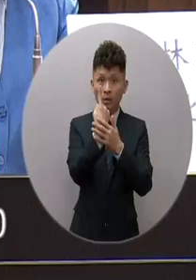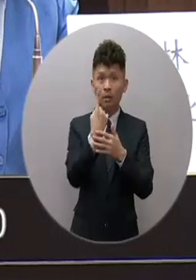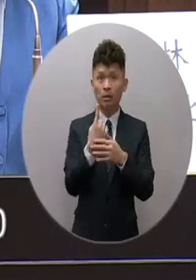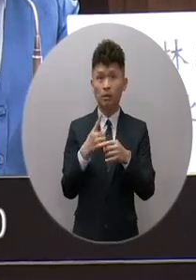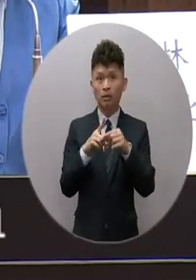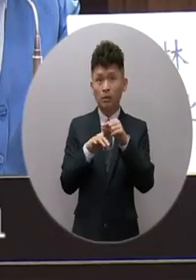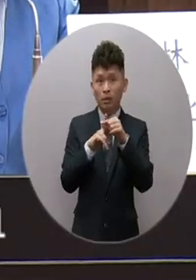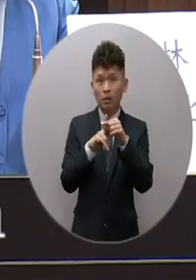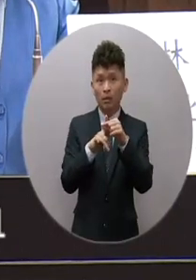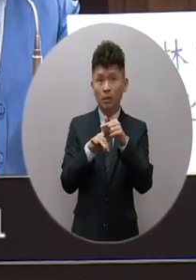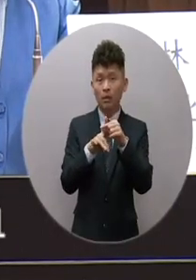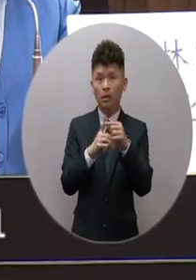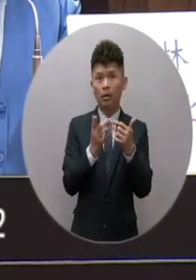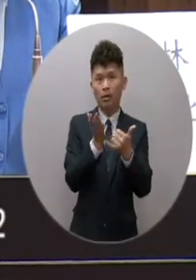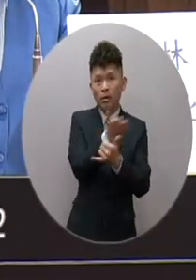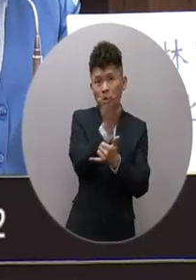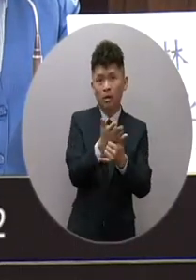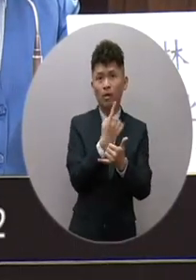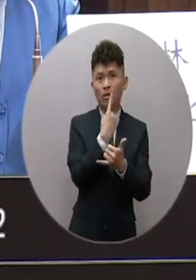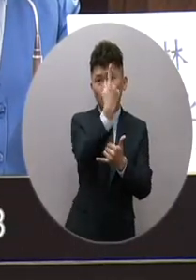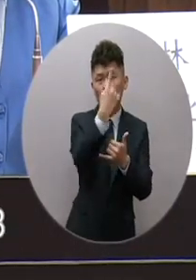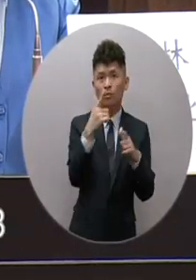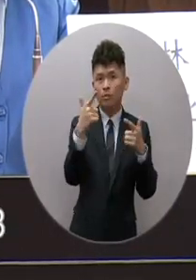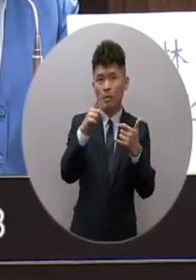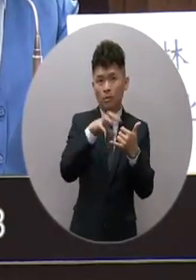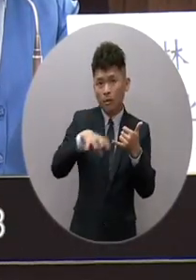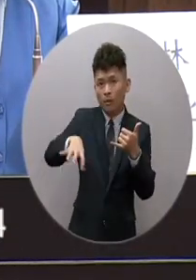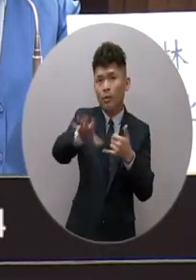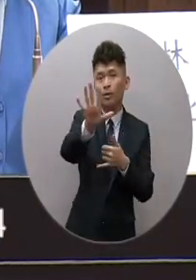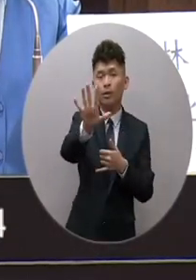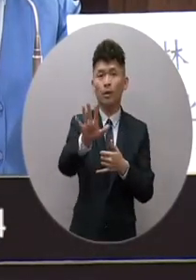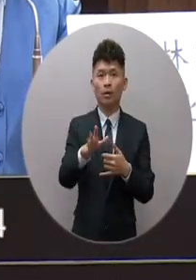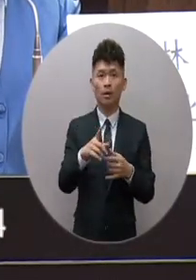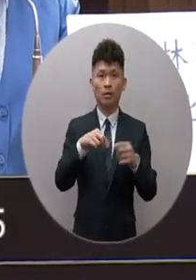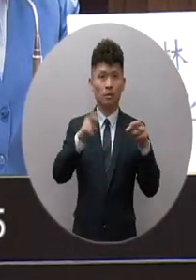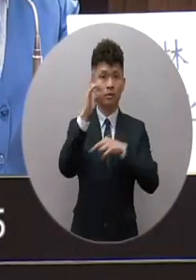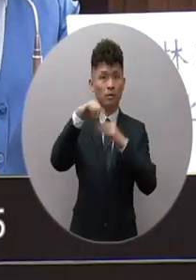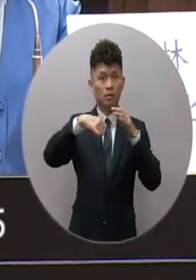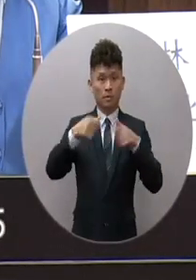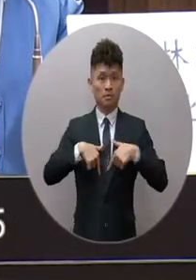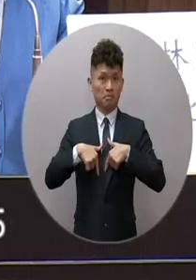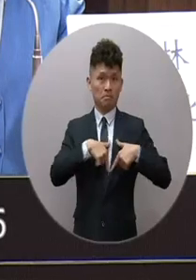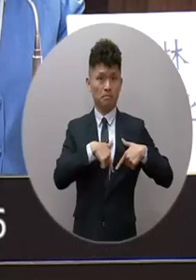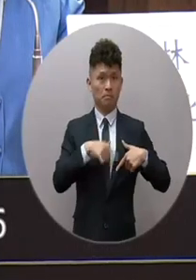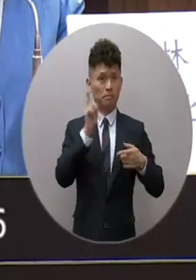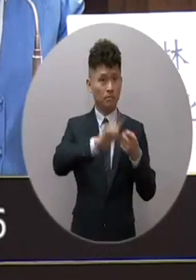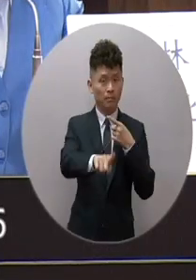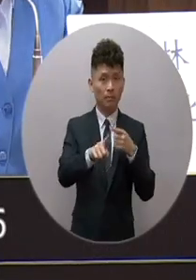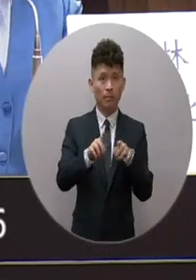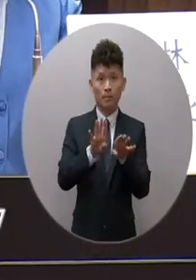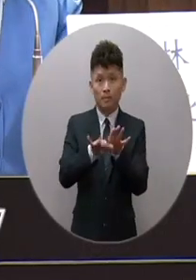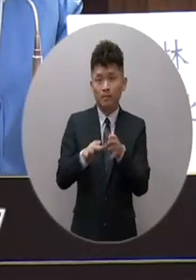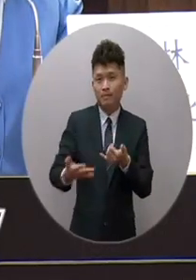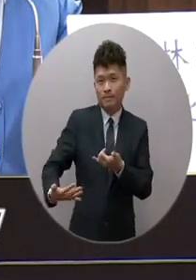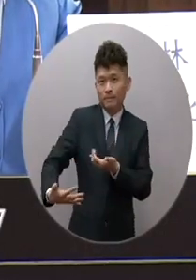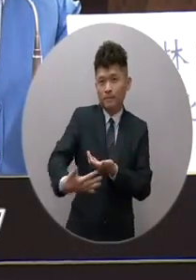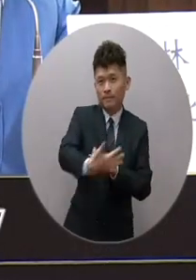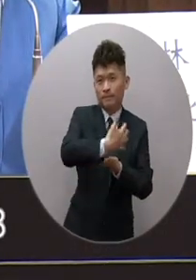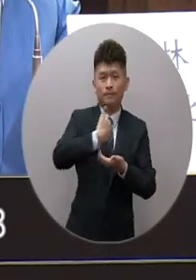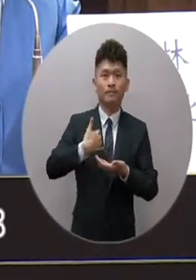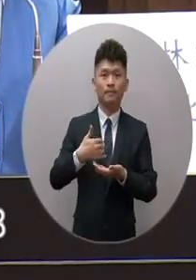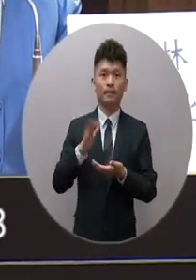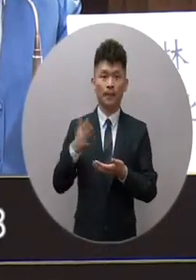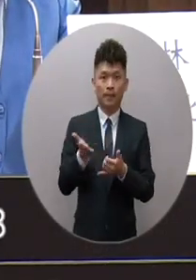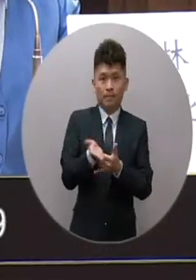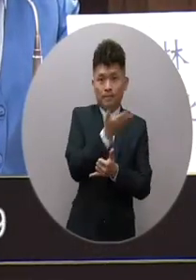如果也不是只有北部有，那你行政院怎么可以偏袒呢？花的是全国纳税钱，可是你却只评